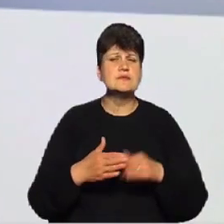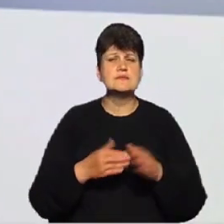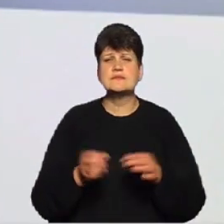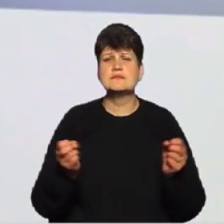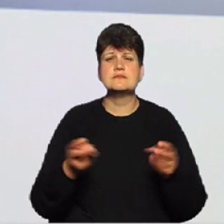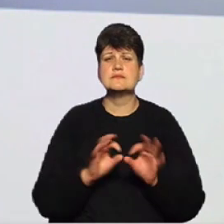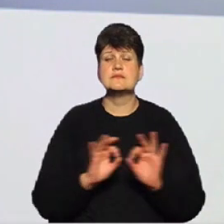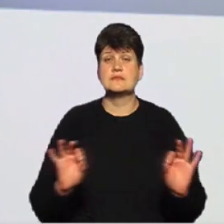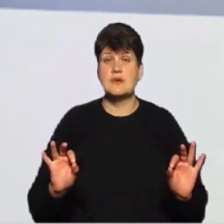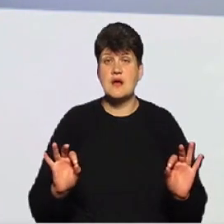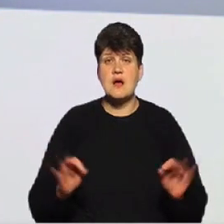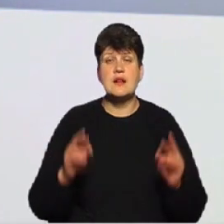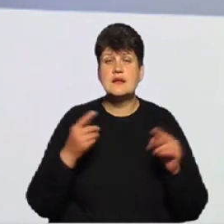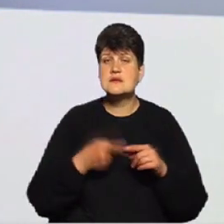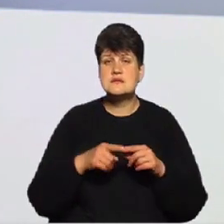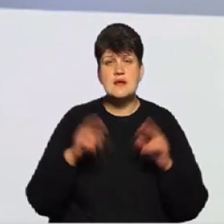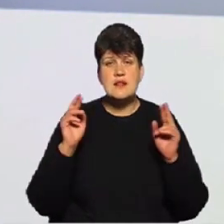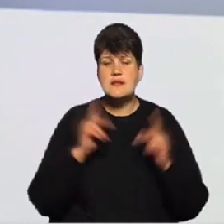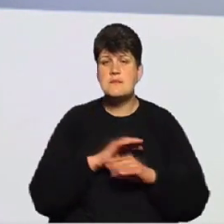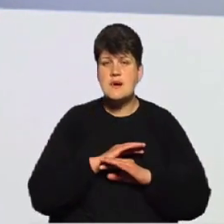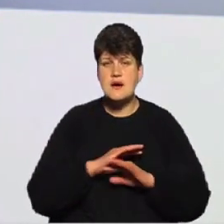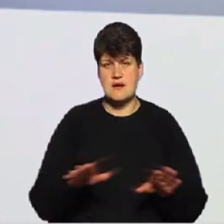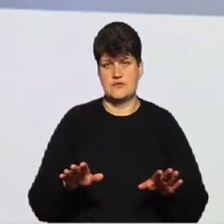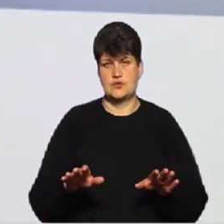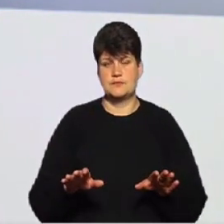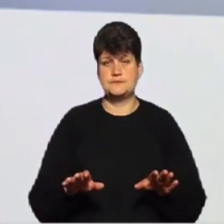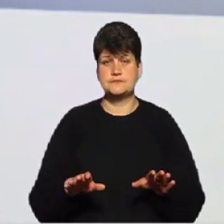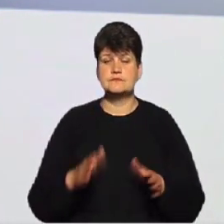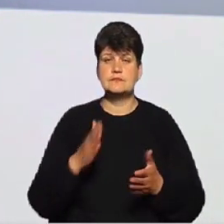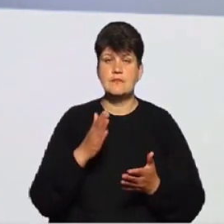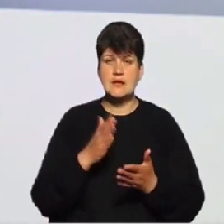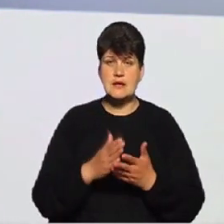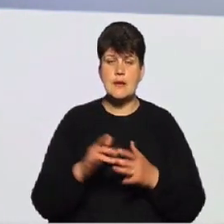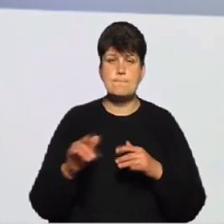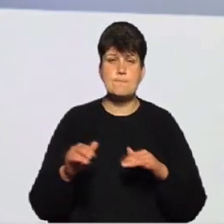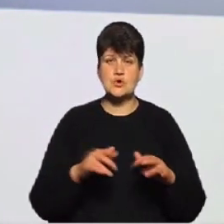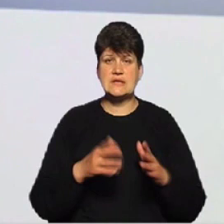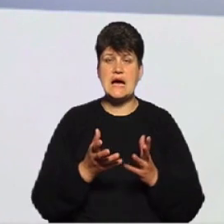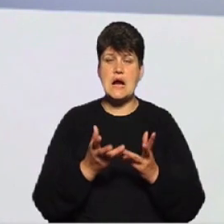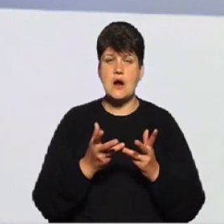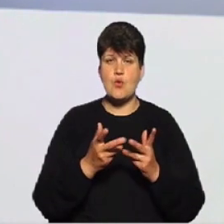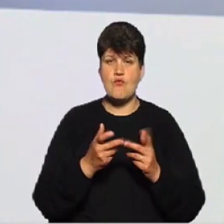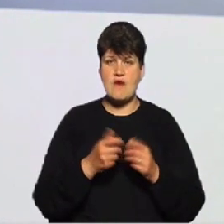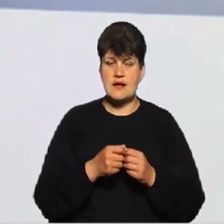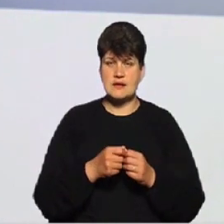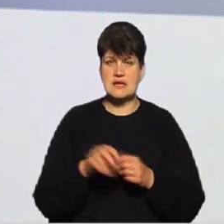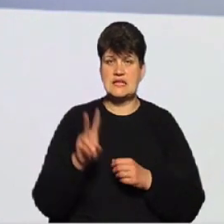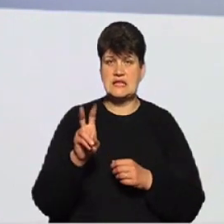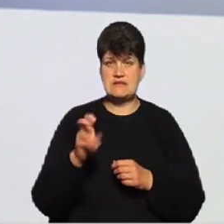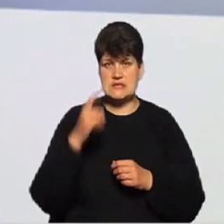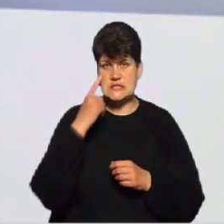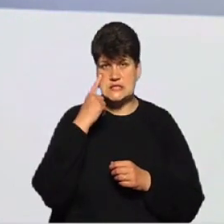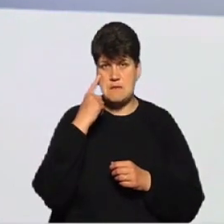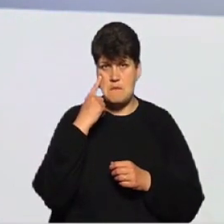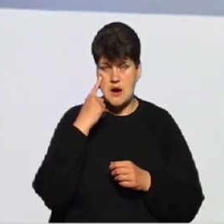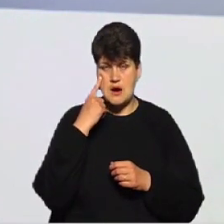Це не заборонено, але це неправильно. І так немає бути. Тому що є процедура нарахування 200